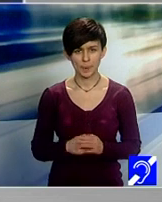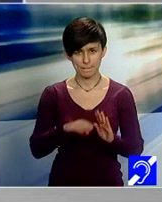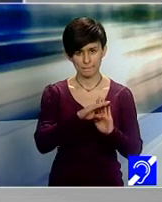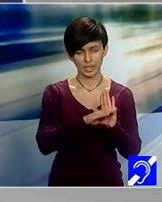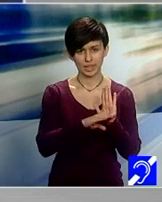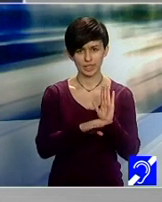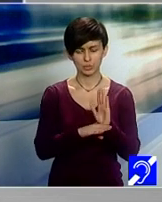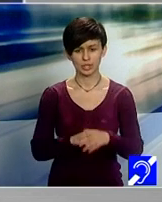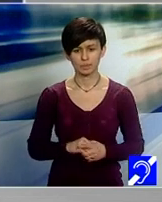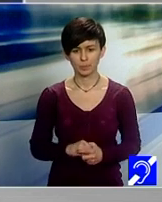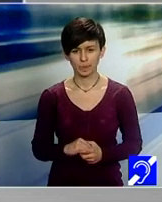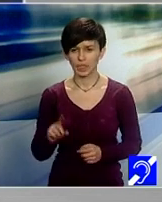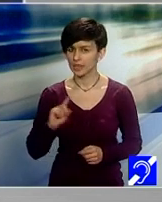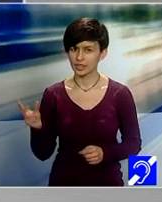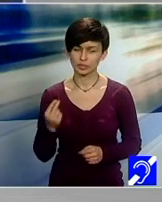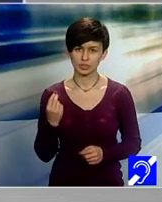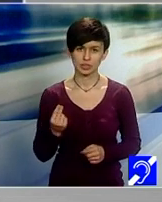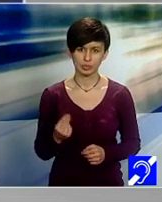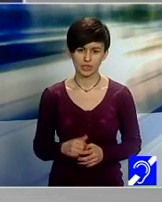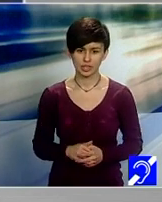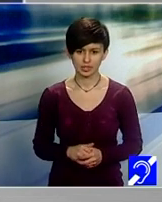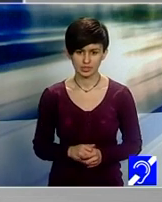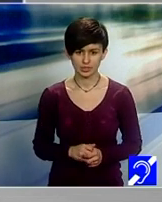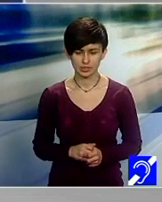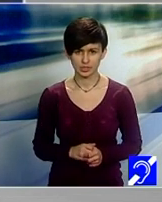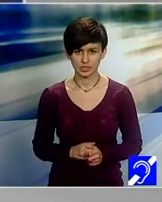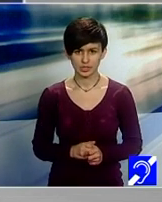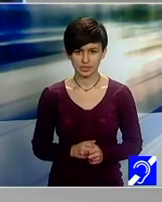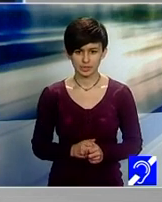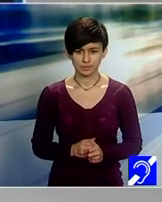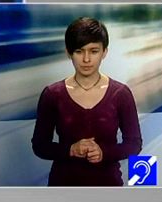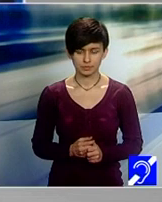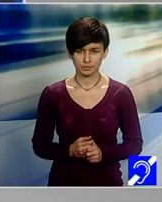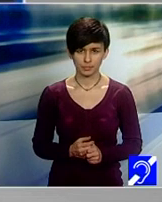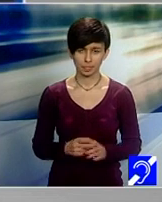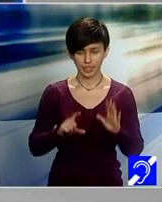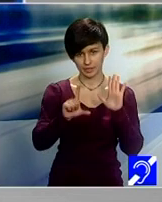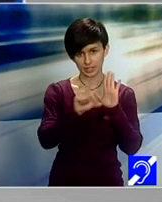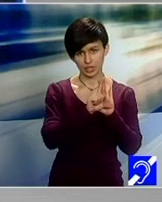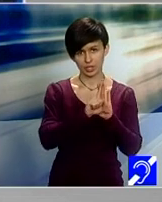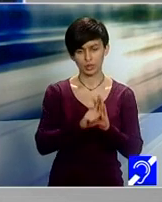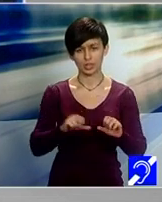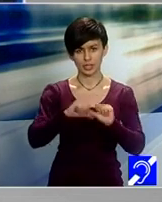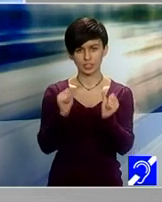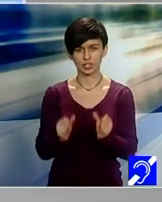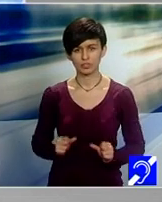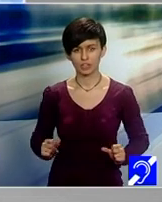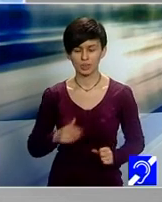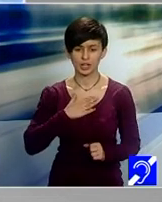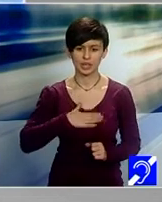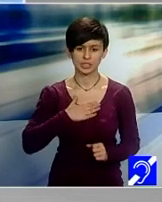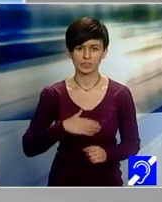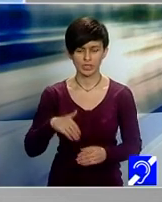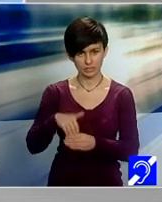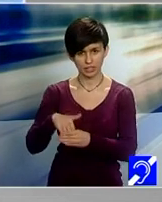de vedere, sunt populiste și care se pot face cu costul întregii societăți. O lege în forma în care se dorește a fi votată